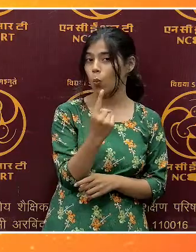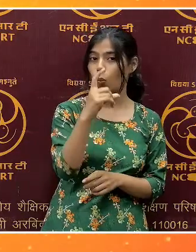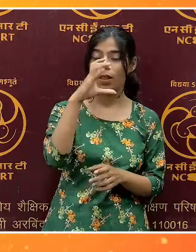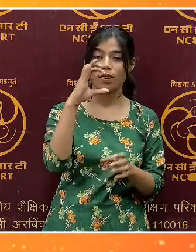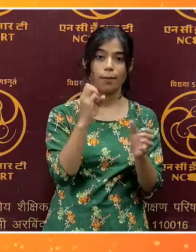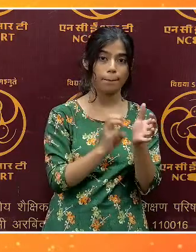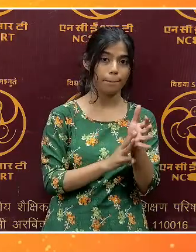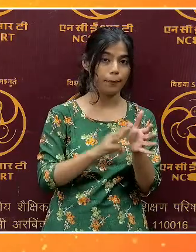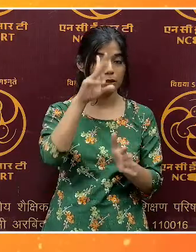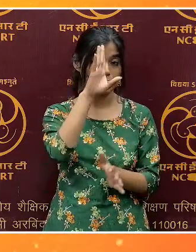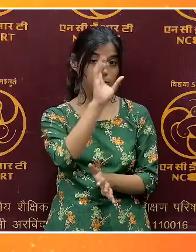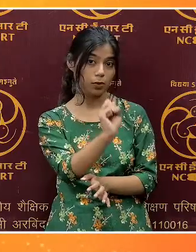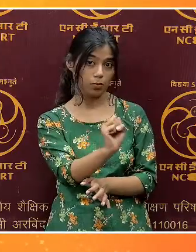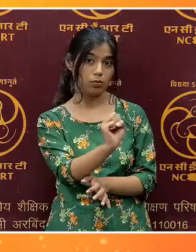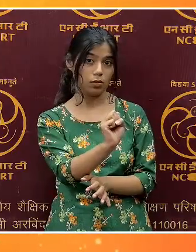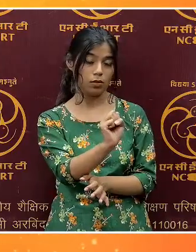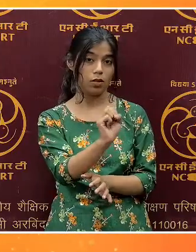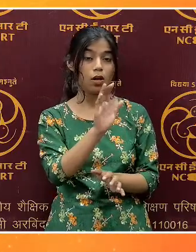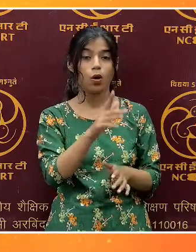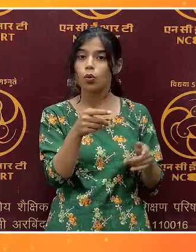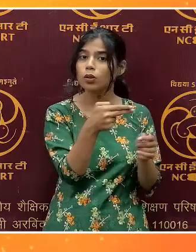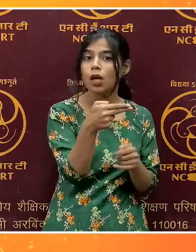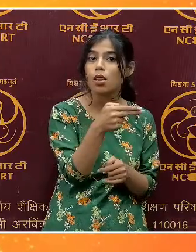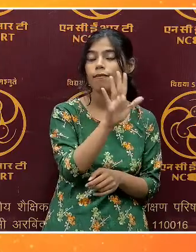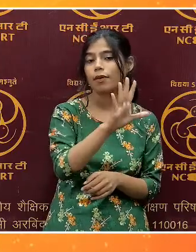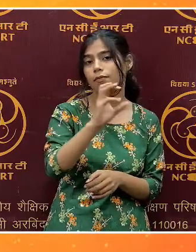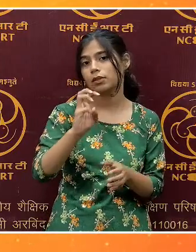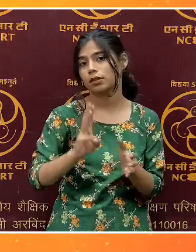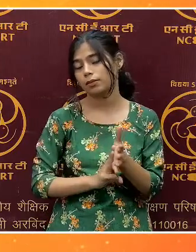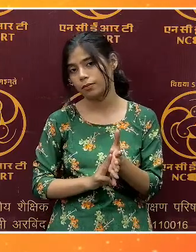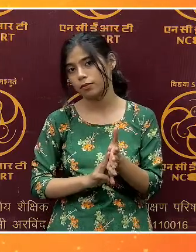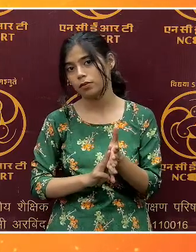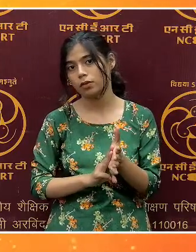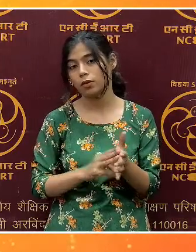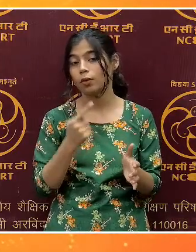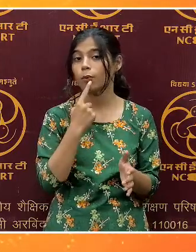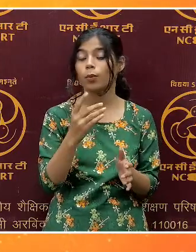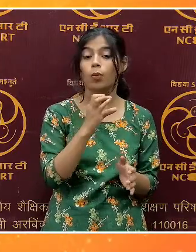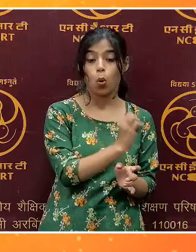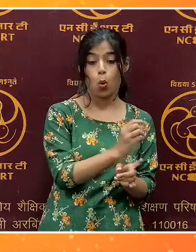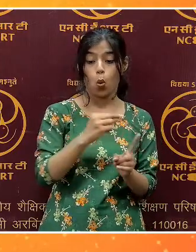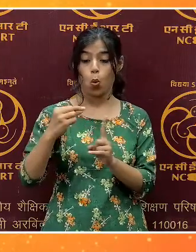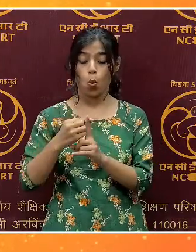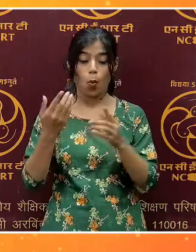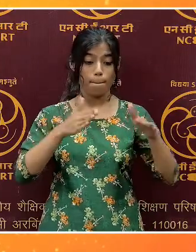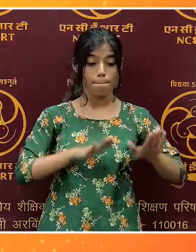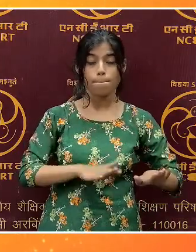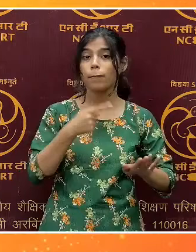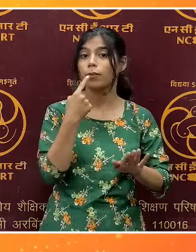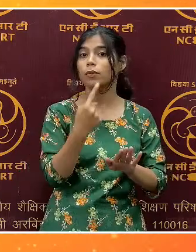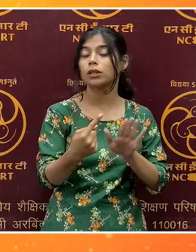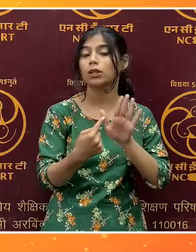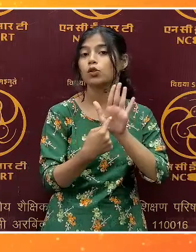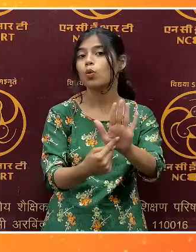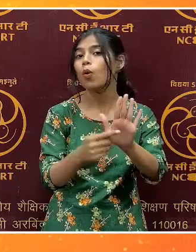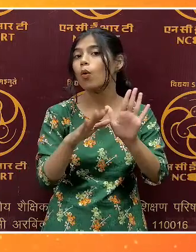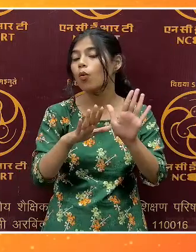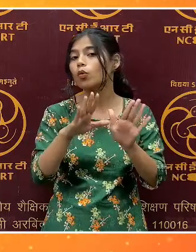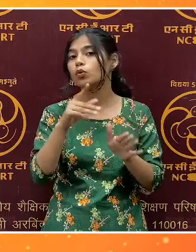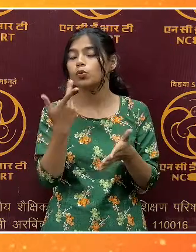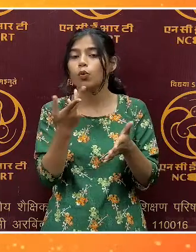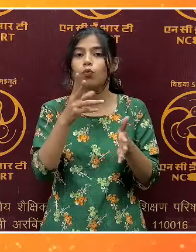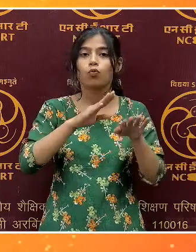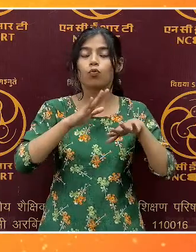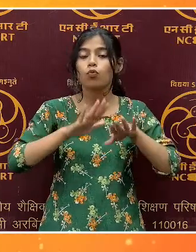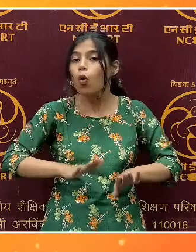centimeter is 500 Newton. So, we will not say OP is 5 centimeter, we will say it is a force of 2500 Newton, जी